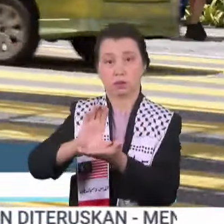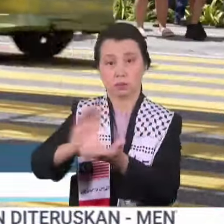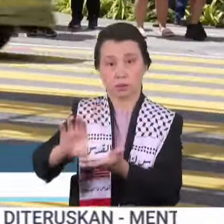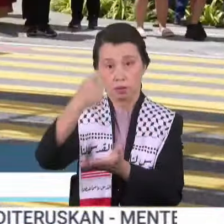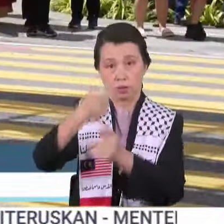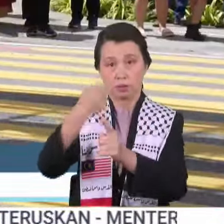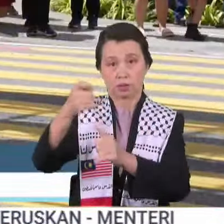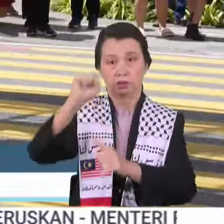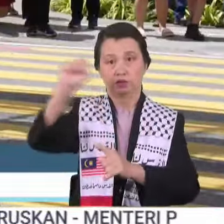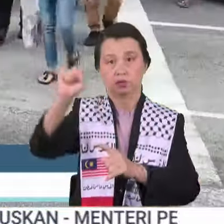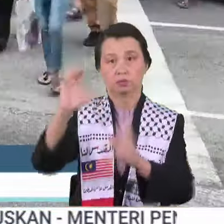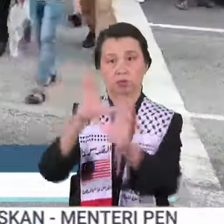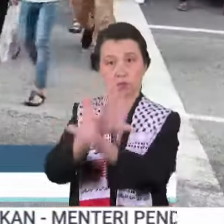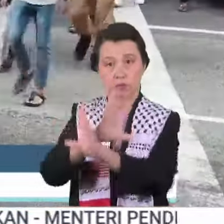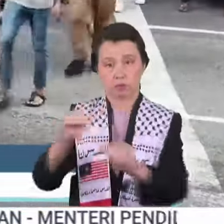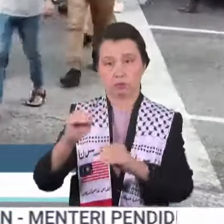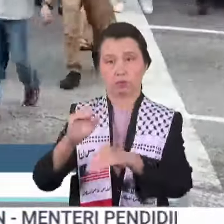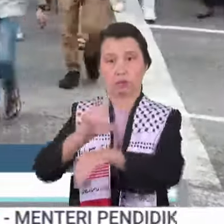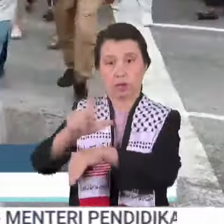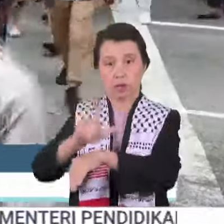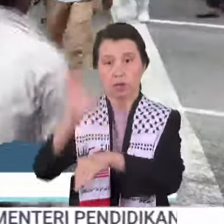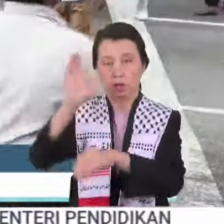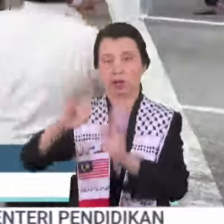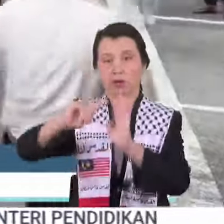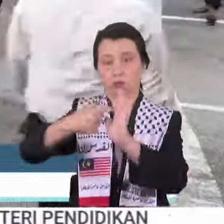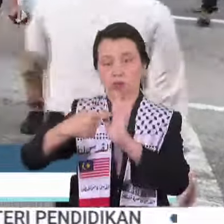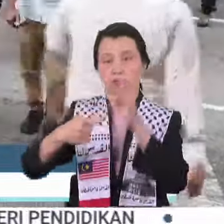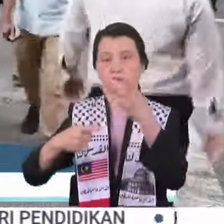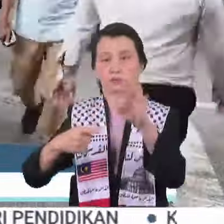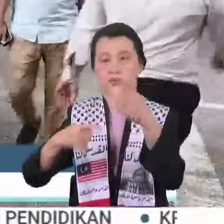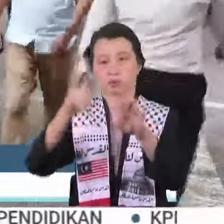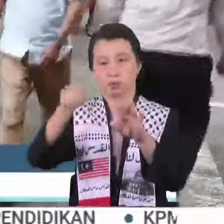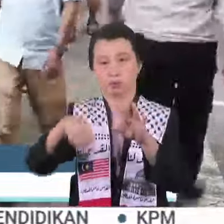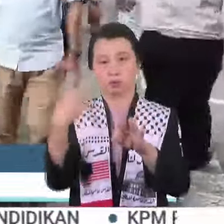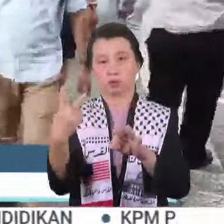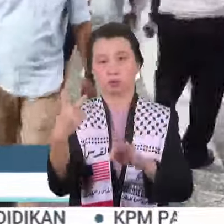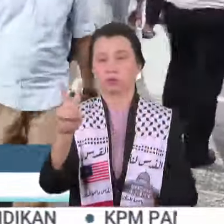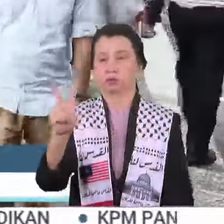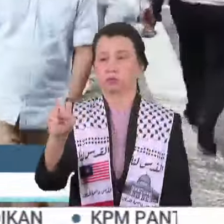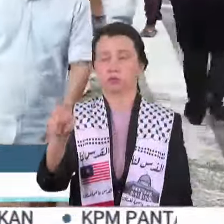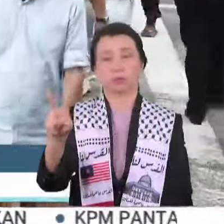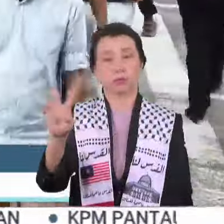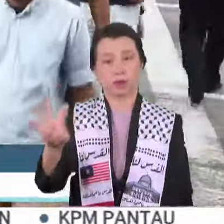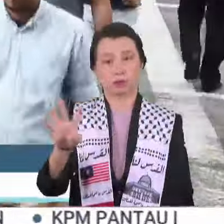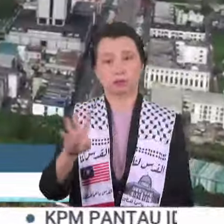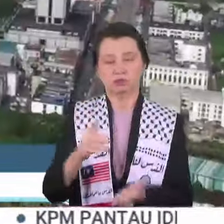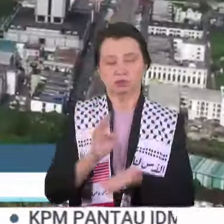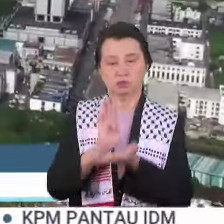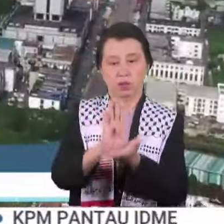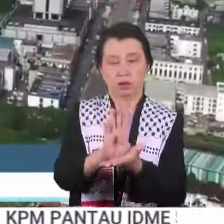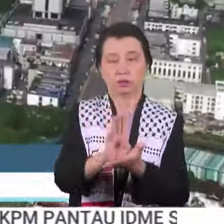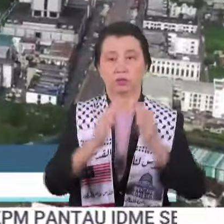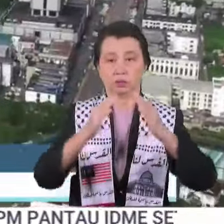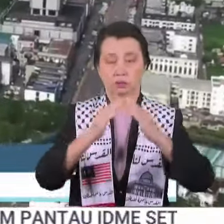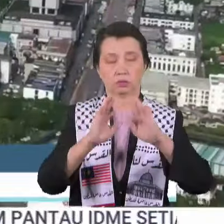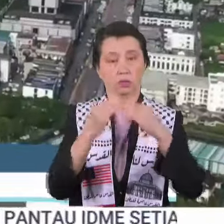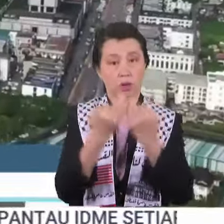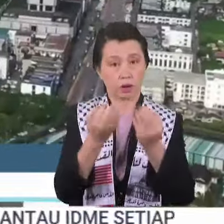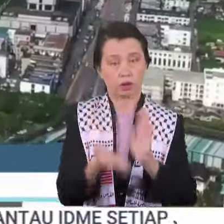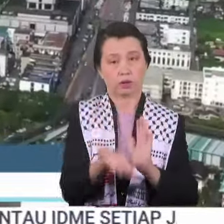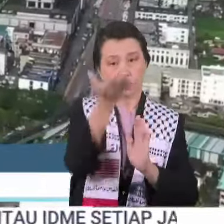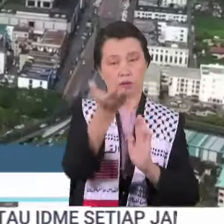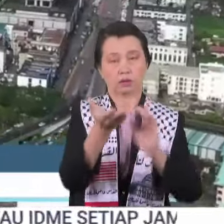penerima dari Sabah, Sarawak dan Labuan akan bermula 19 Februari 2024. Kadar bantuan untuk isi rumah juga dinaikkan